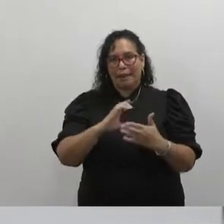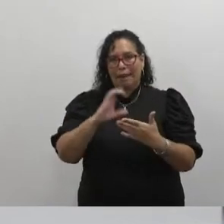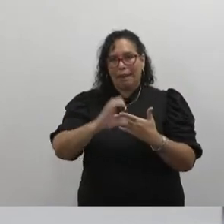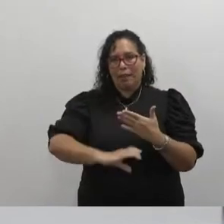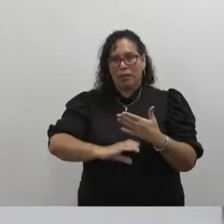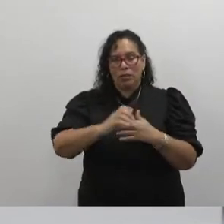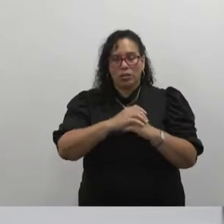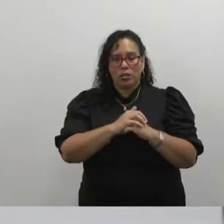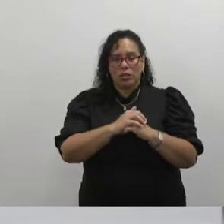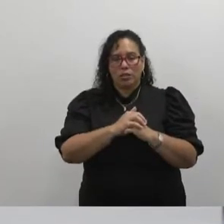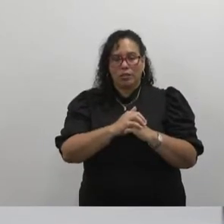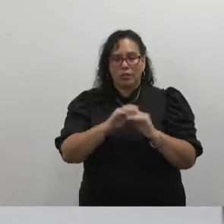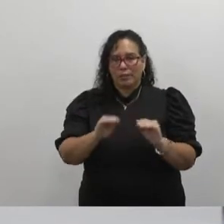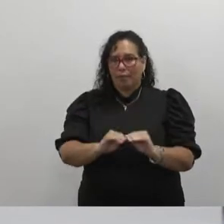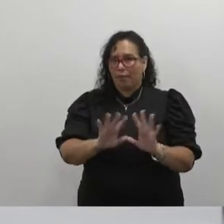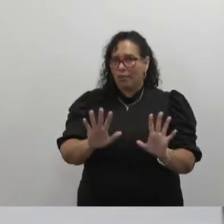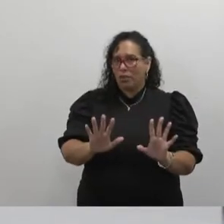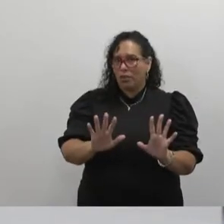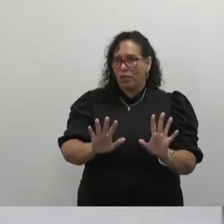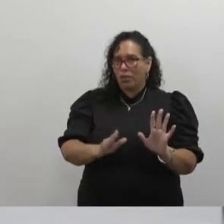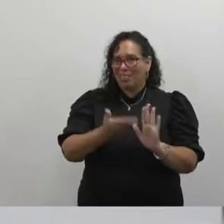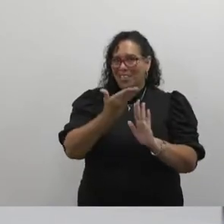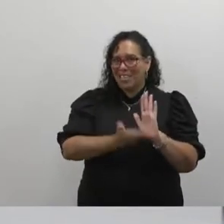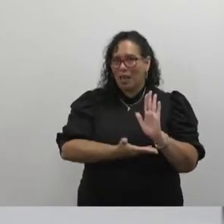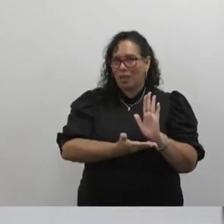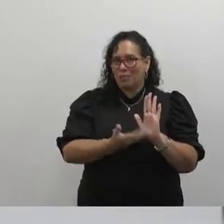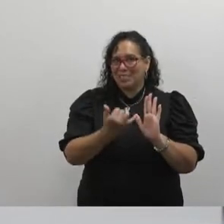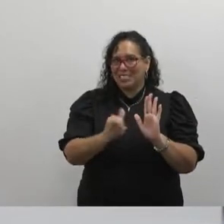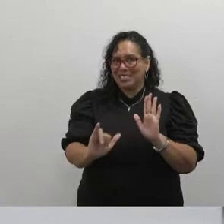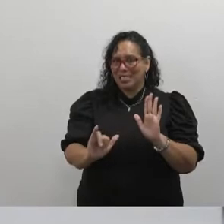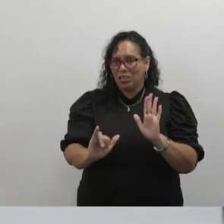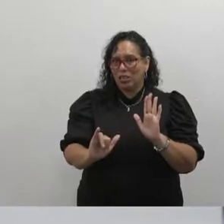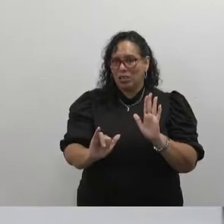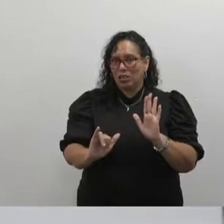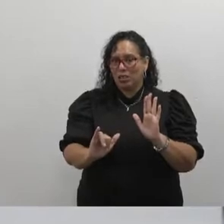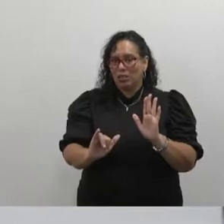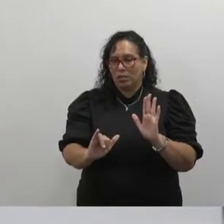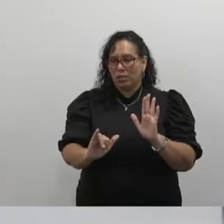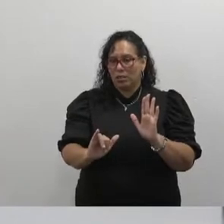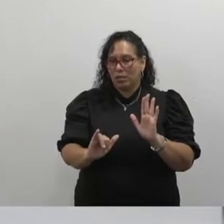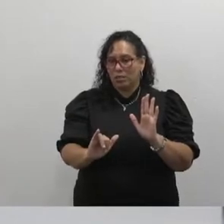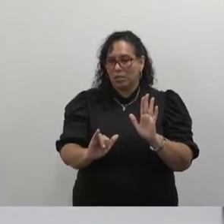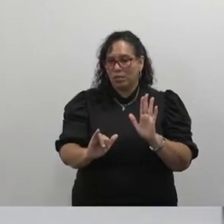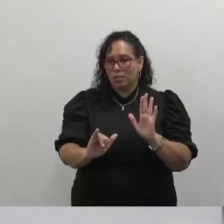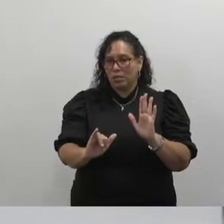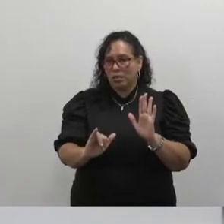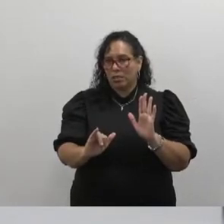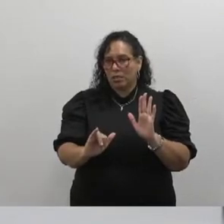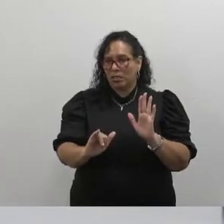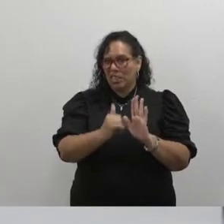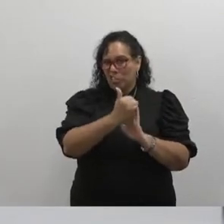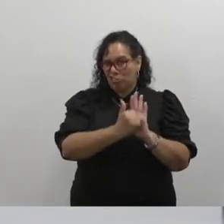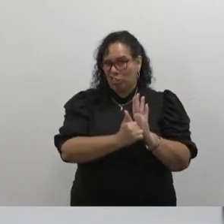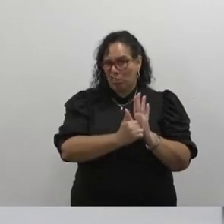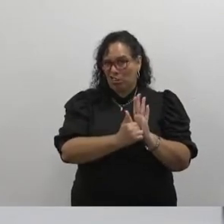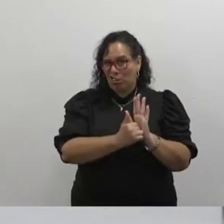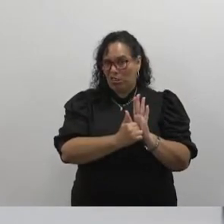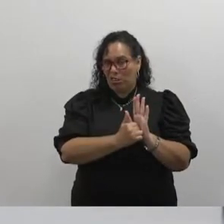chùm nốt đề ban lực lượng mà đạn nó không cần sân ở cần sân ở chân đà nắng